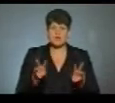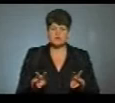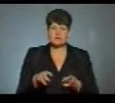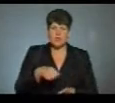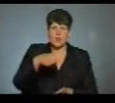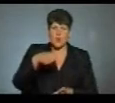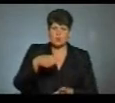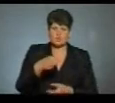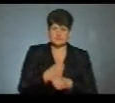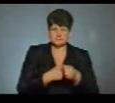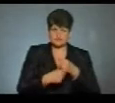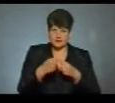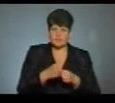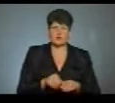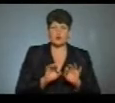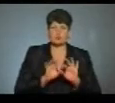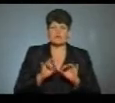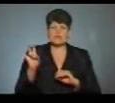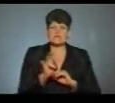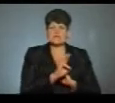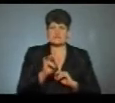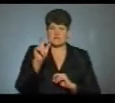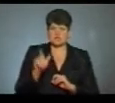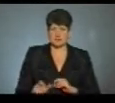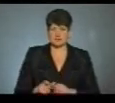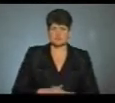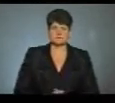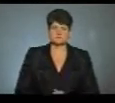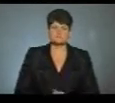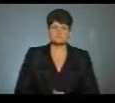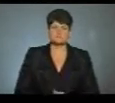кошики під час карантину, розповіли священники Тернопільщини.